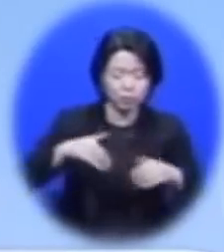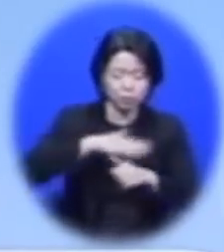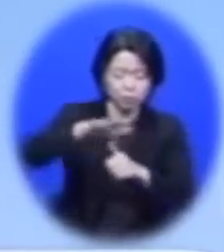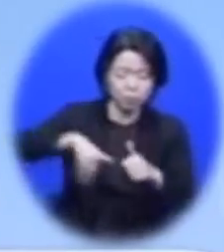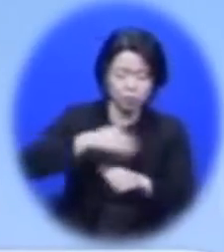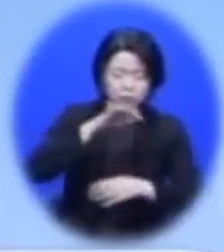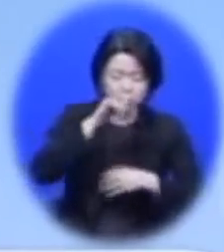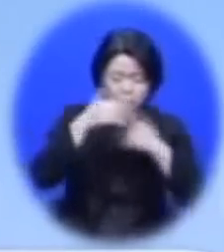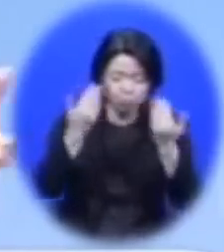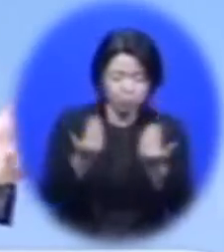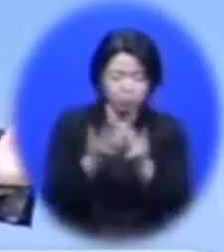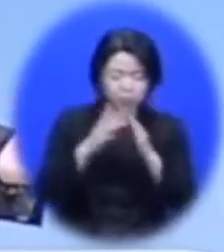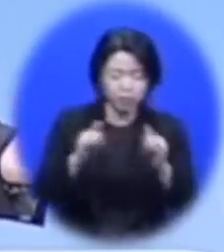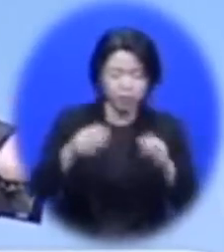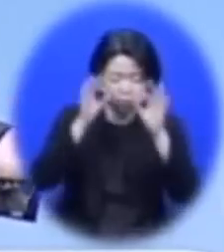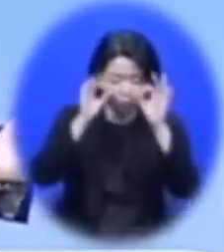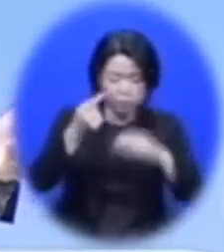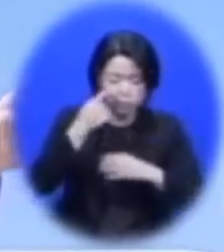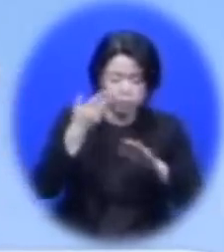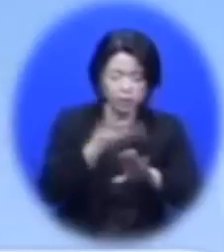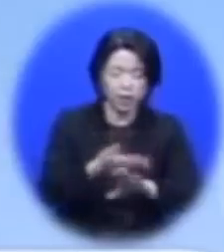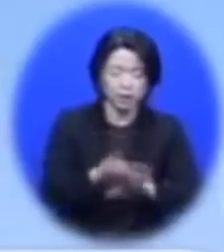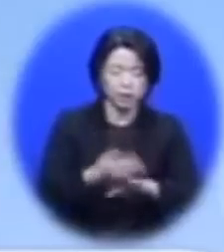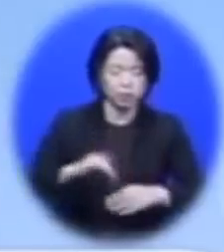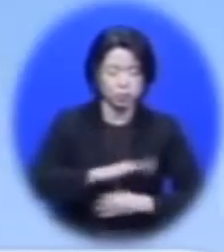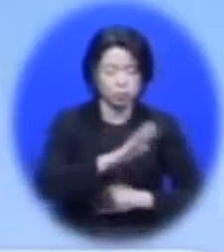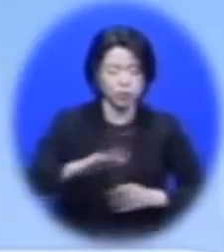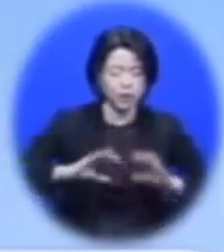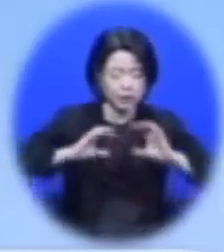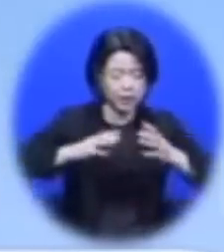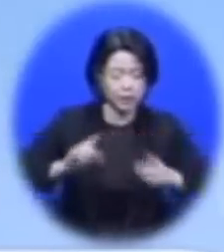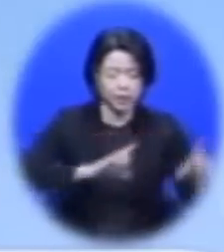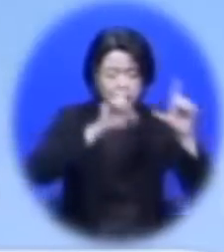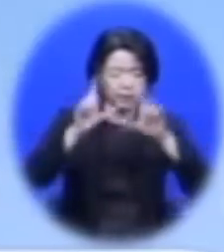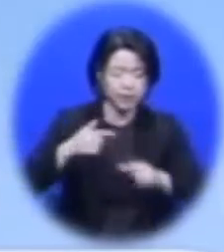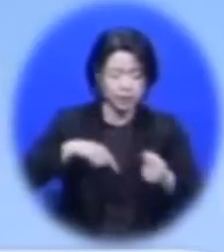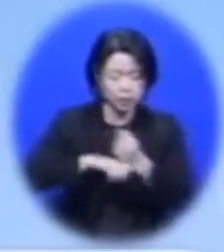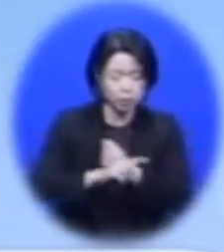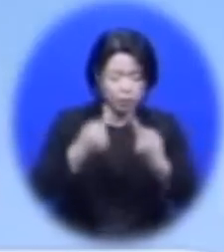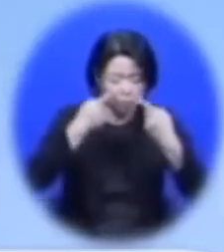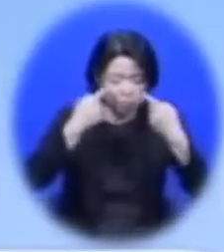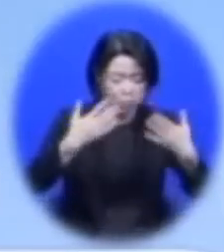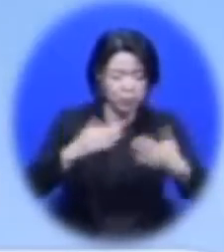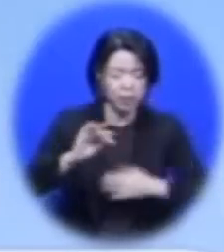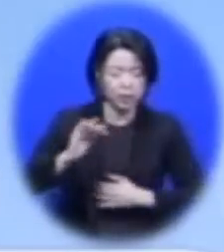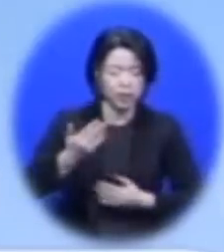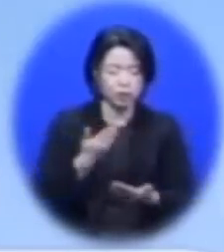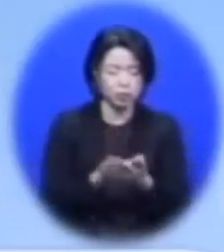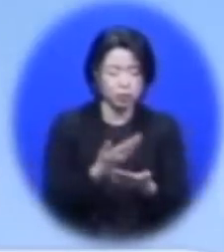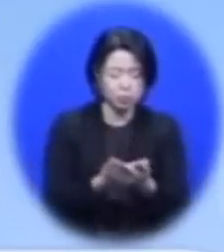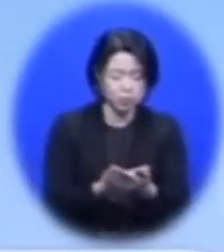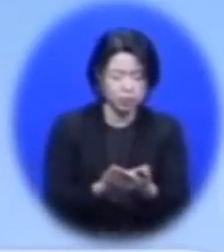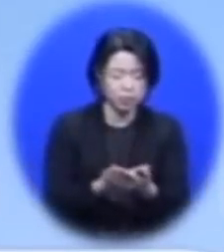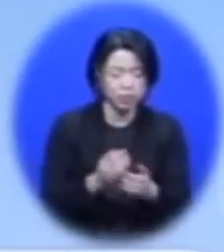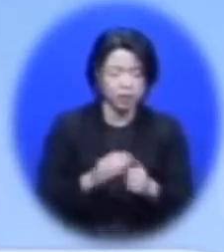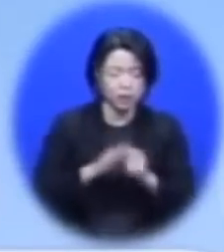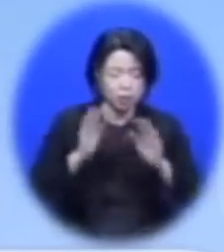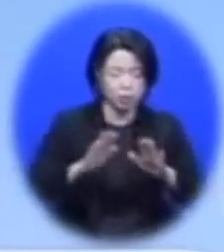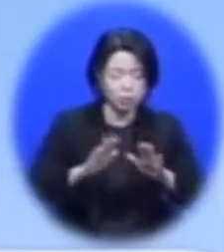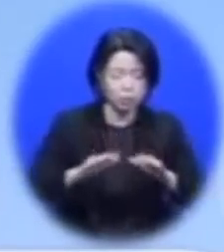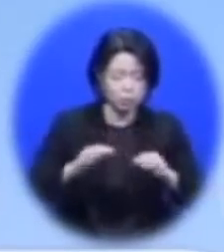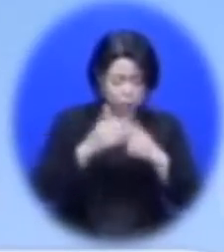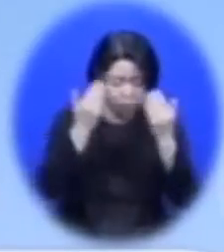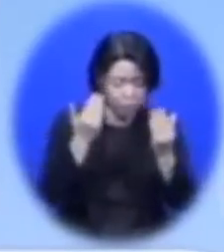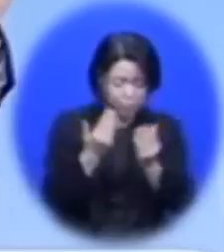모든 사람들을 보는 눈이 달라지고 우리가 세상에서 살아야 할 이유가 분명하게 하여 주옵소서. 오늘도